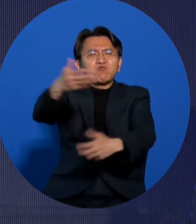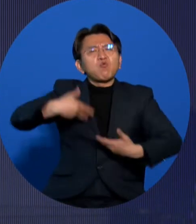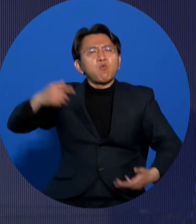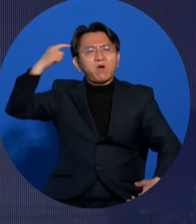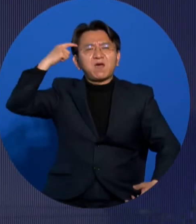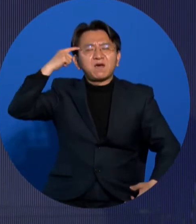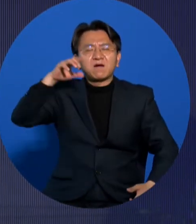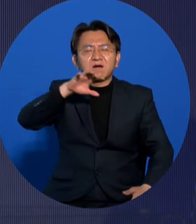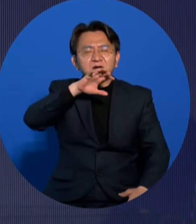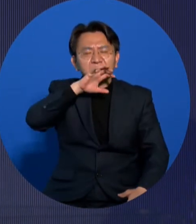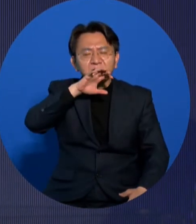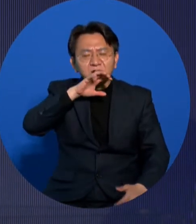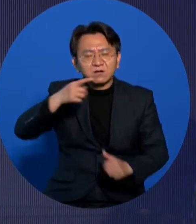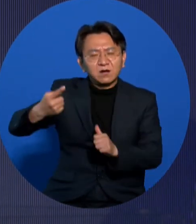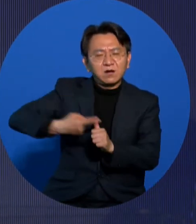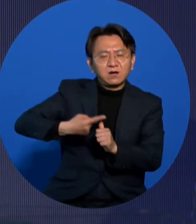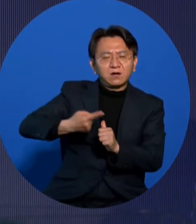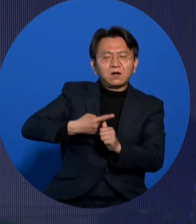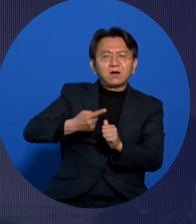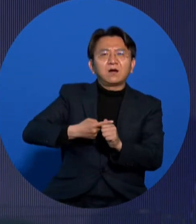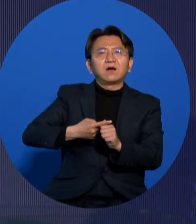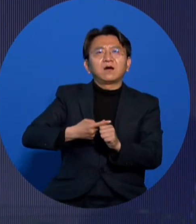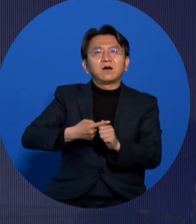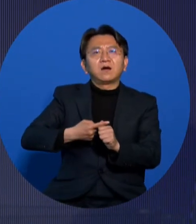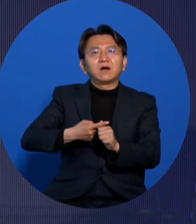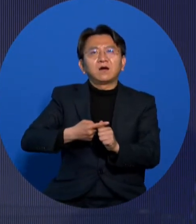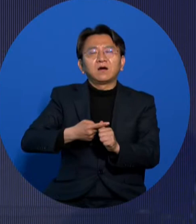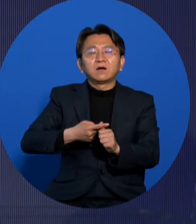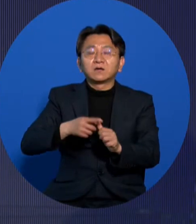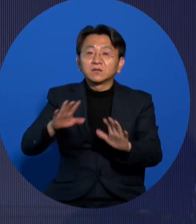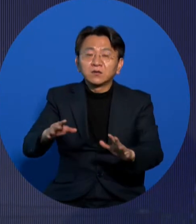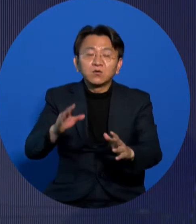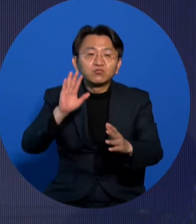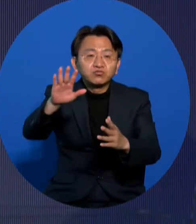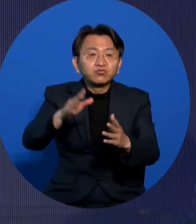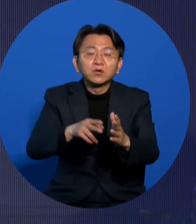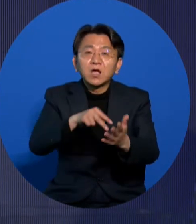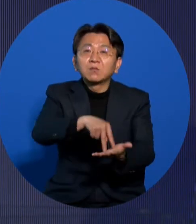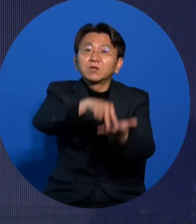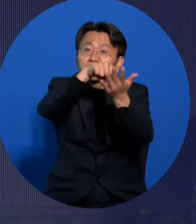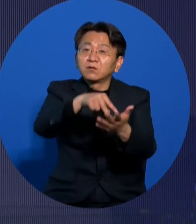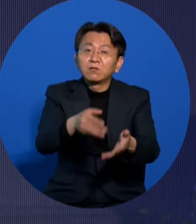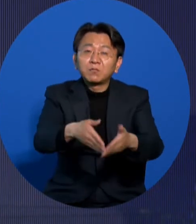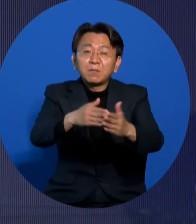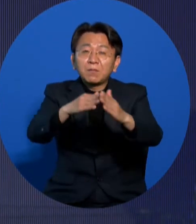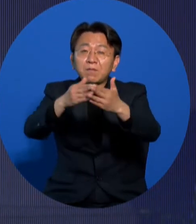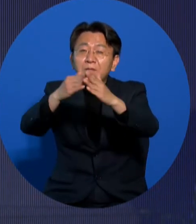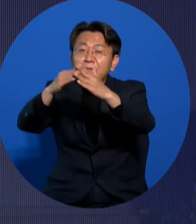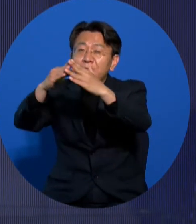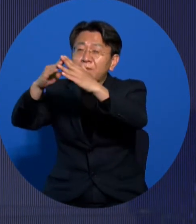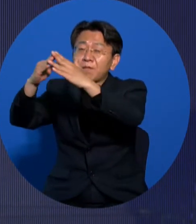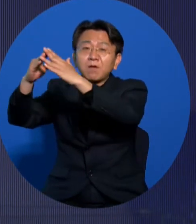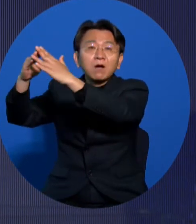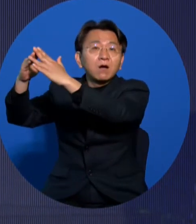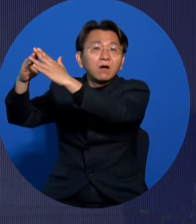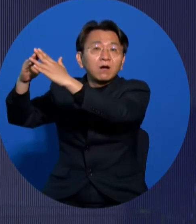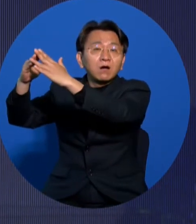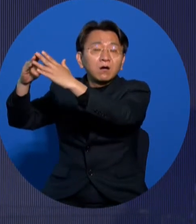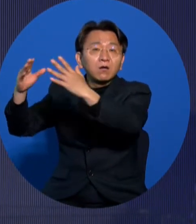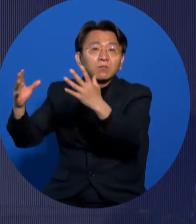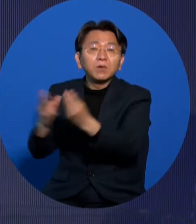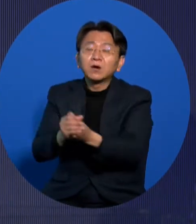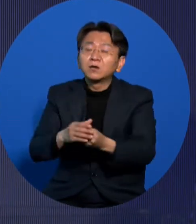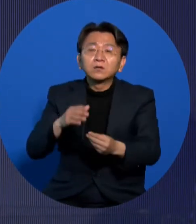그러면서 각 역사에 만들어진 엘리베이터는 어떻습니까? 그것을 누가